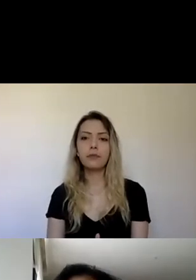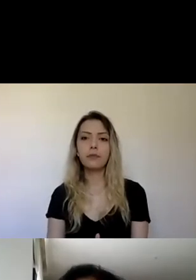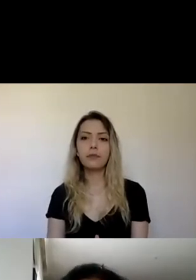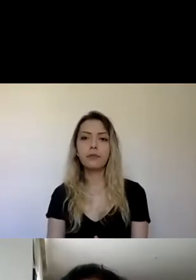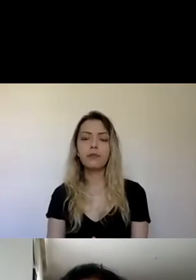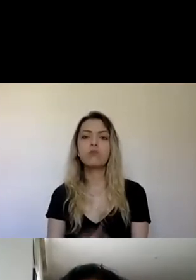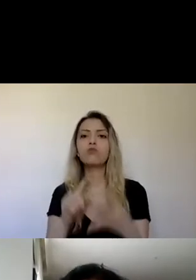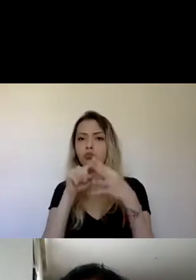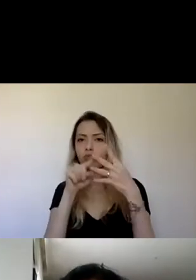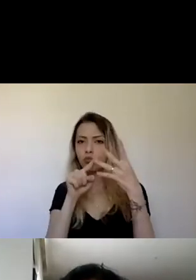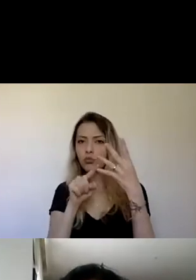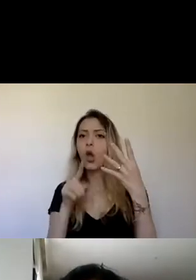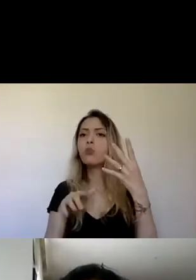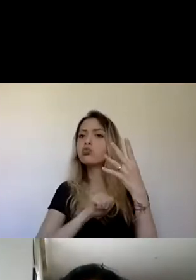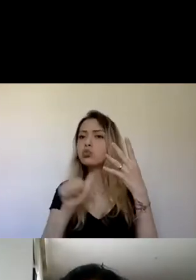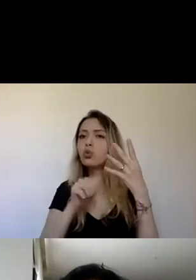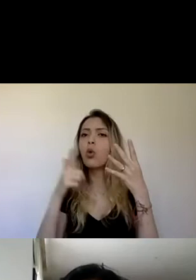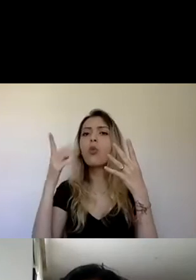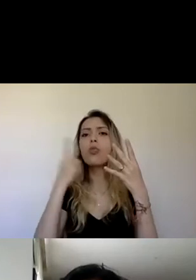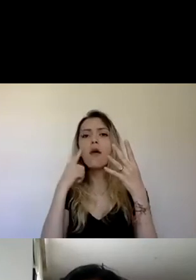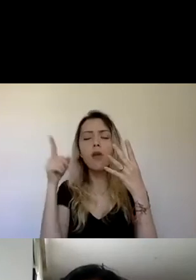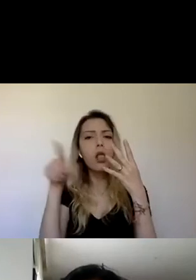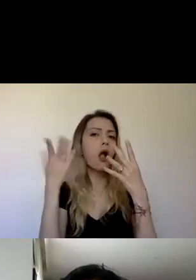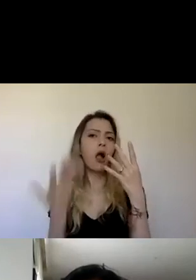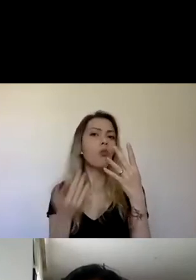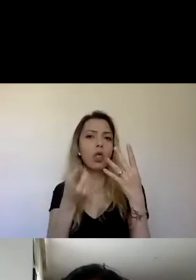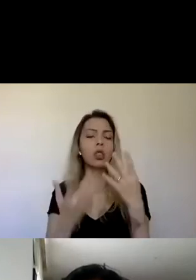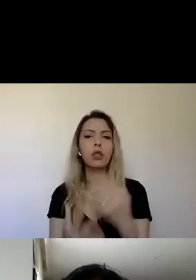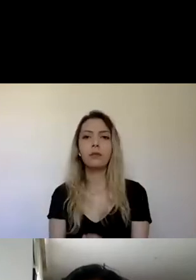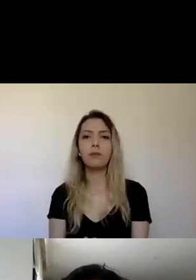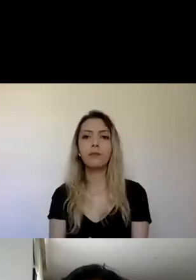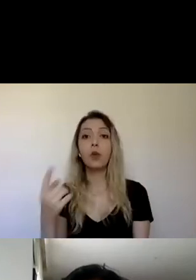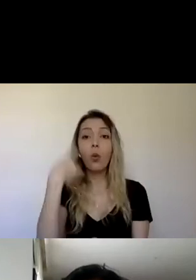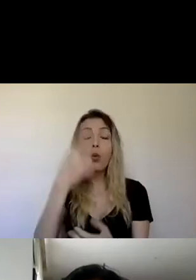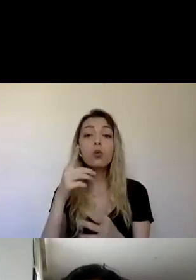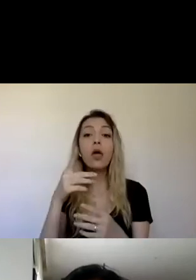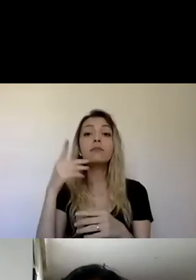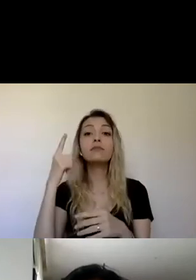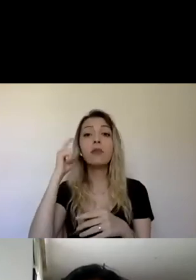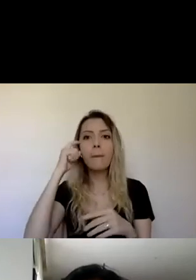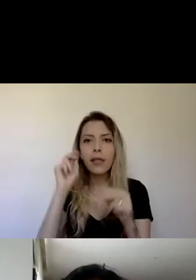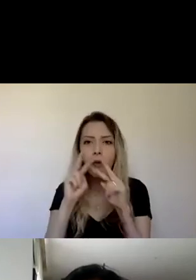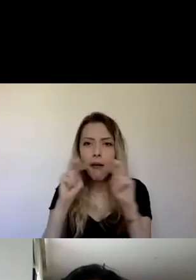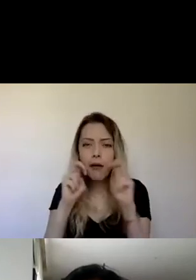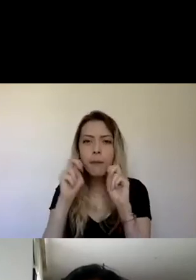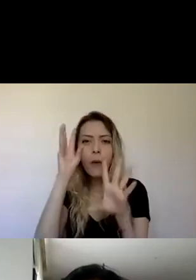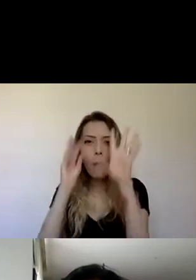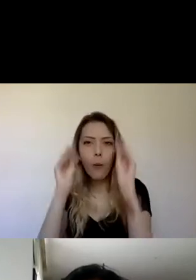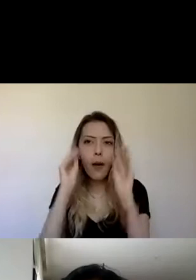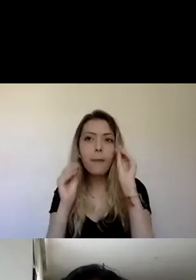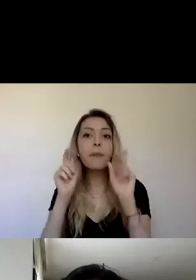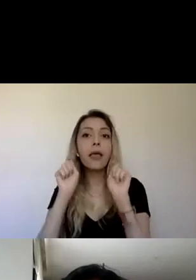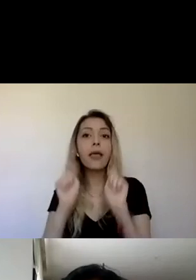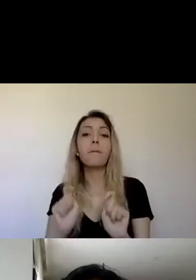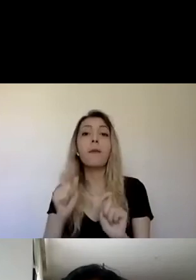dördü aslında. O yüzden de izleme yapmak ve göstergelerle izleme yapmak bir daha önem